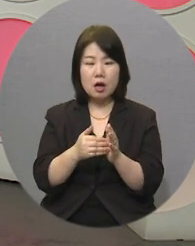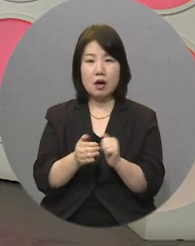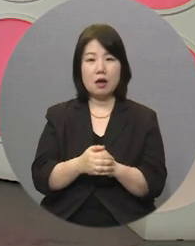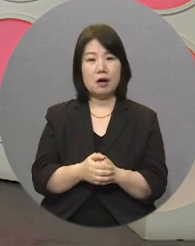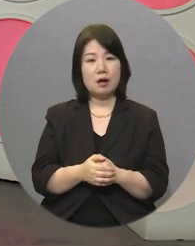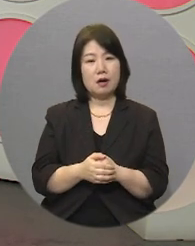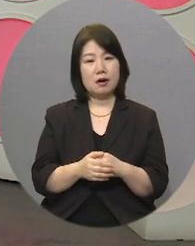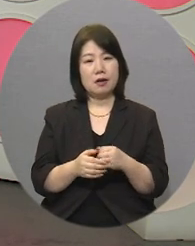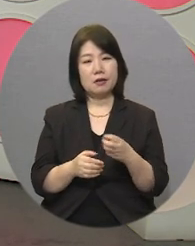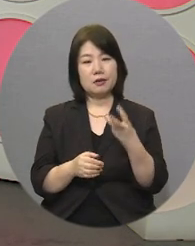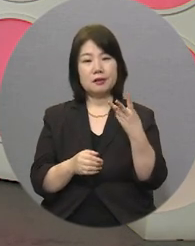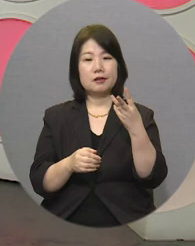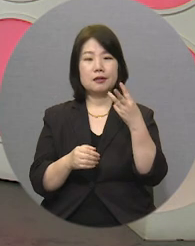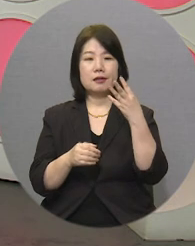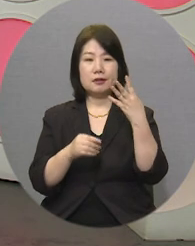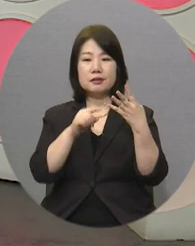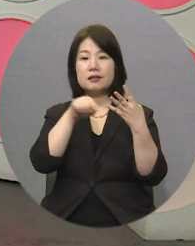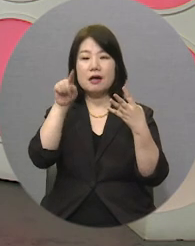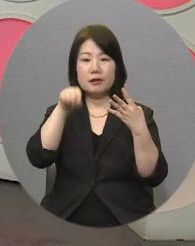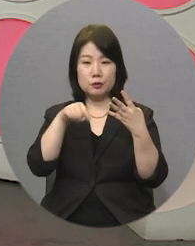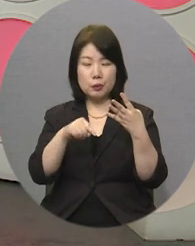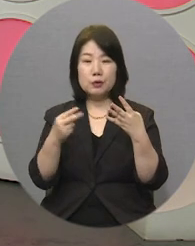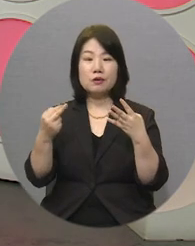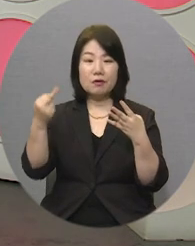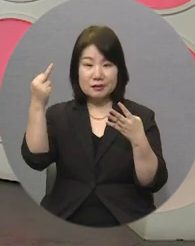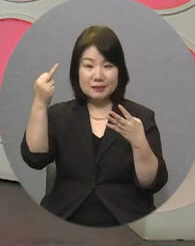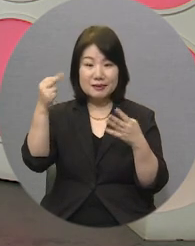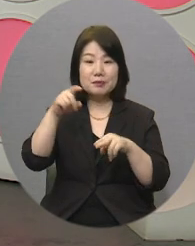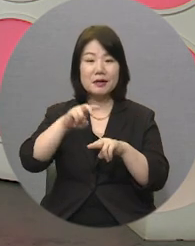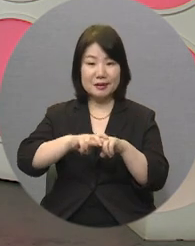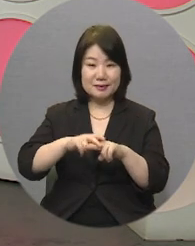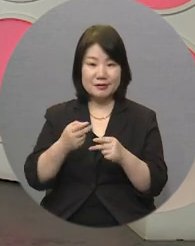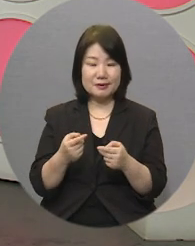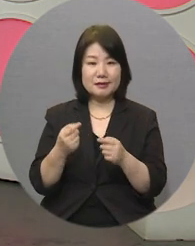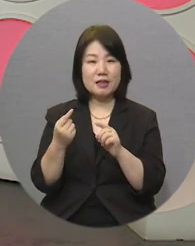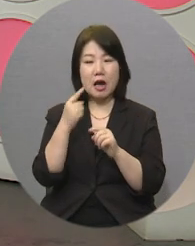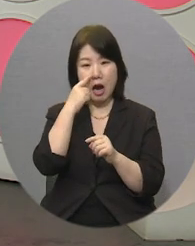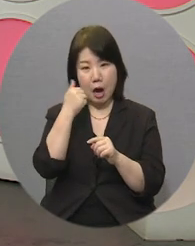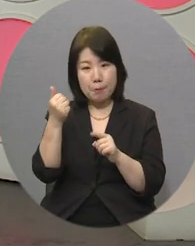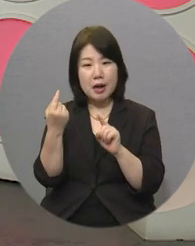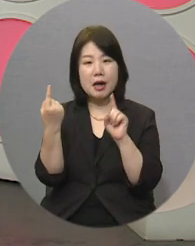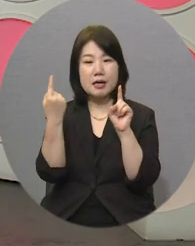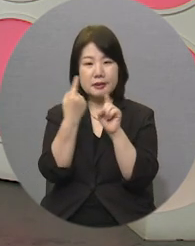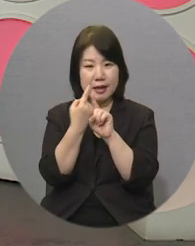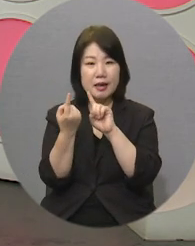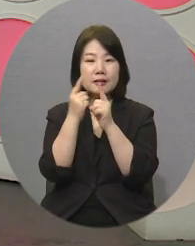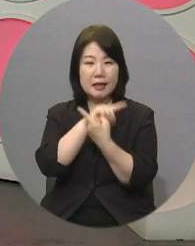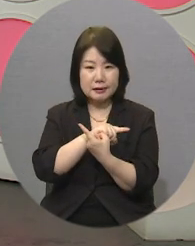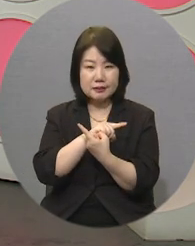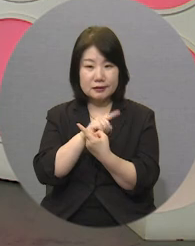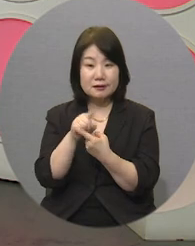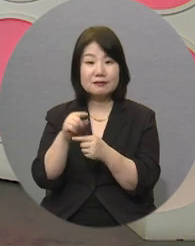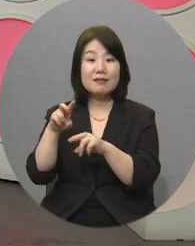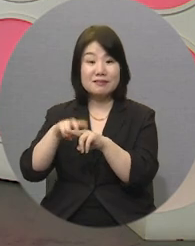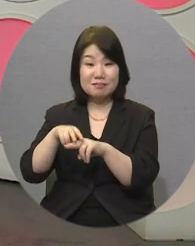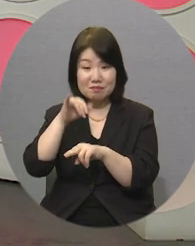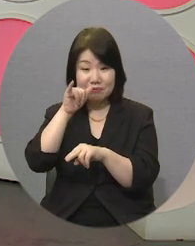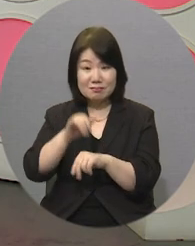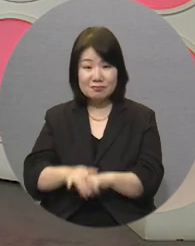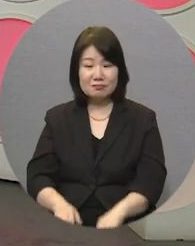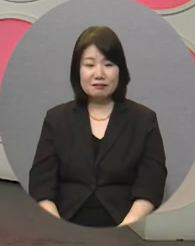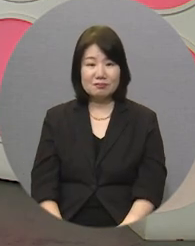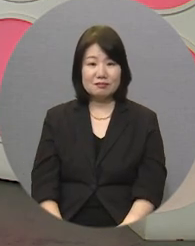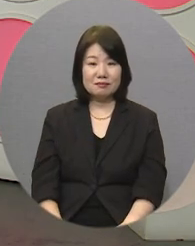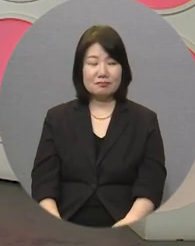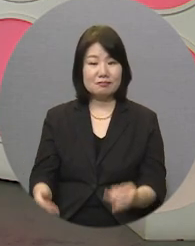형님이 그 옆자리에 딱 앉아 계셨죠. 이런 경우가 이제 많이 있을 거예요, 이게. 맞아요. 그래서 물론 뭐